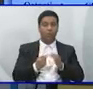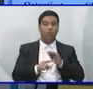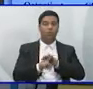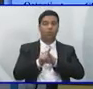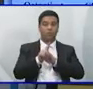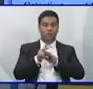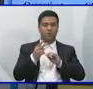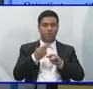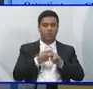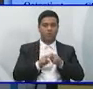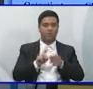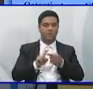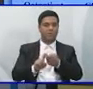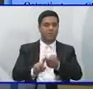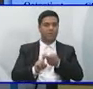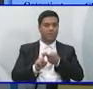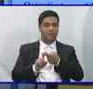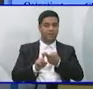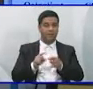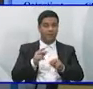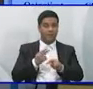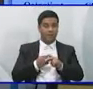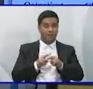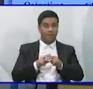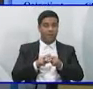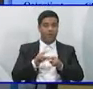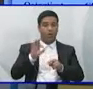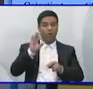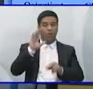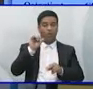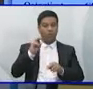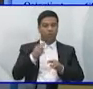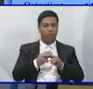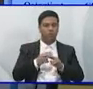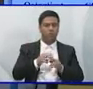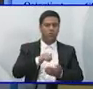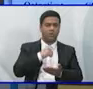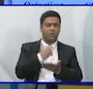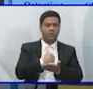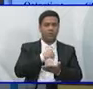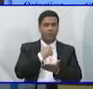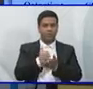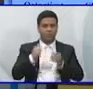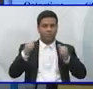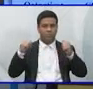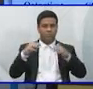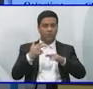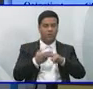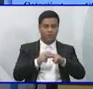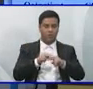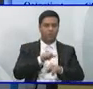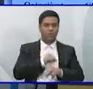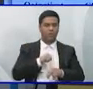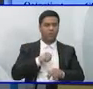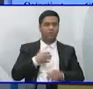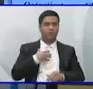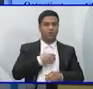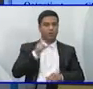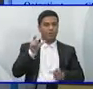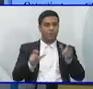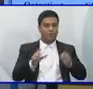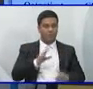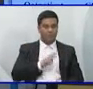boshlang'ich ma'muriy bo'g'in bo'lgan. Va bu ovullarda oqsoqollar kengashi asosiy rolni o'ynagan.